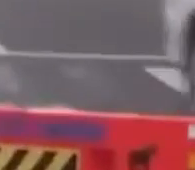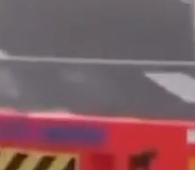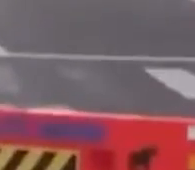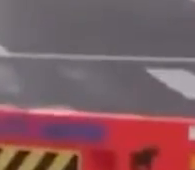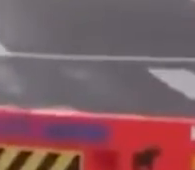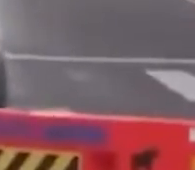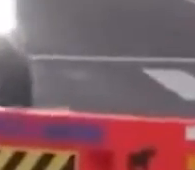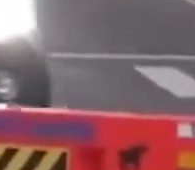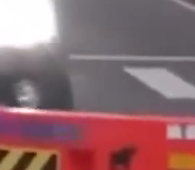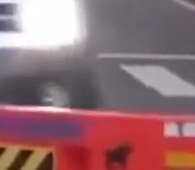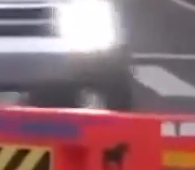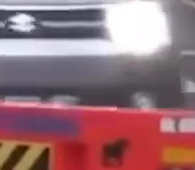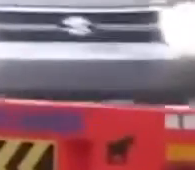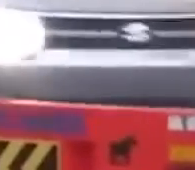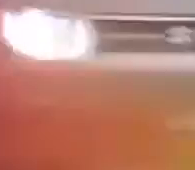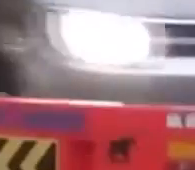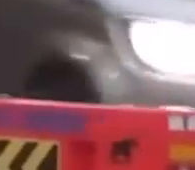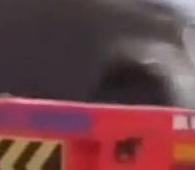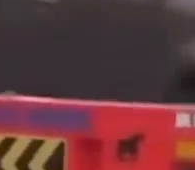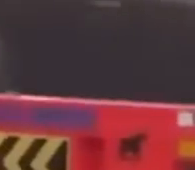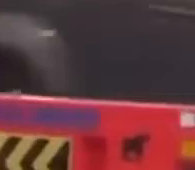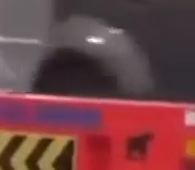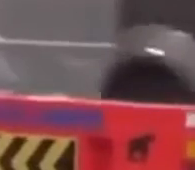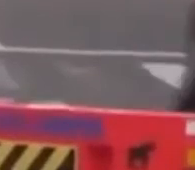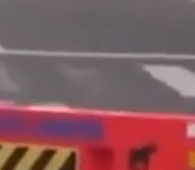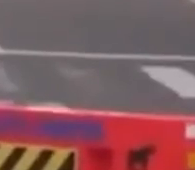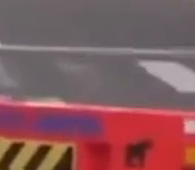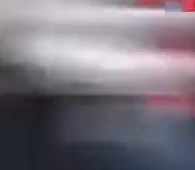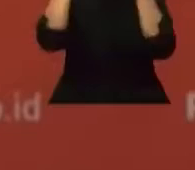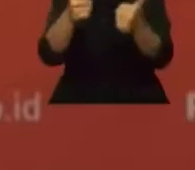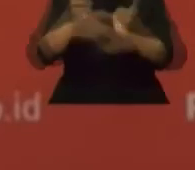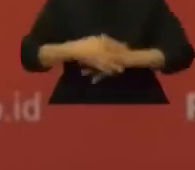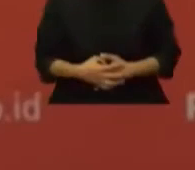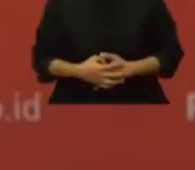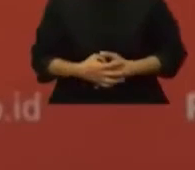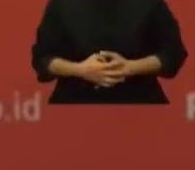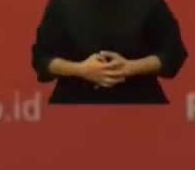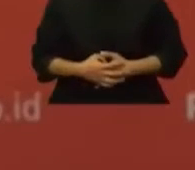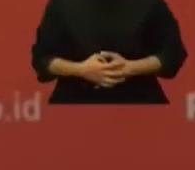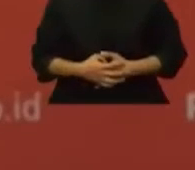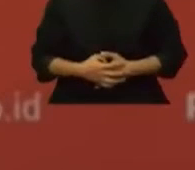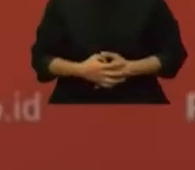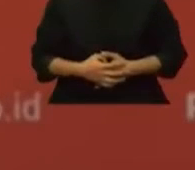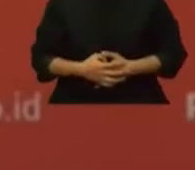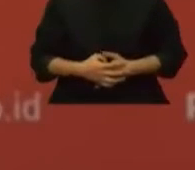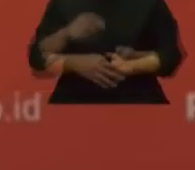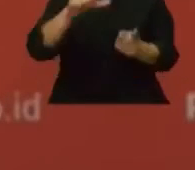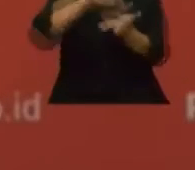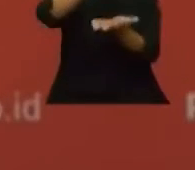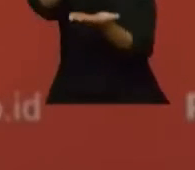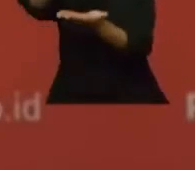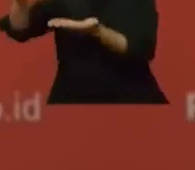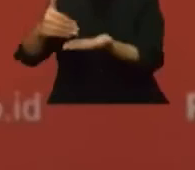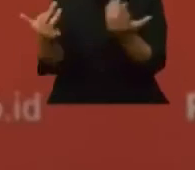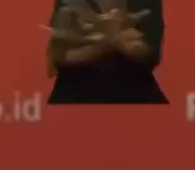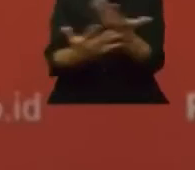sesuai dengan target pemerintah dalam menekan kasus aktif COVID-19. Berbagai indikator dan data mobilitas